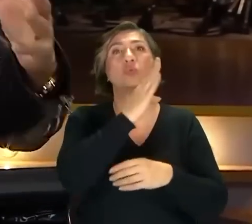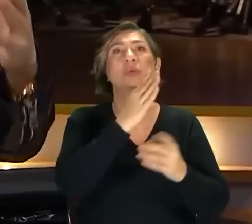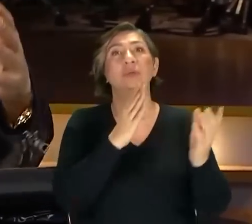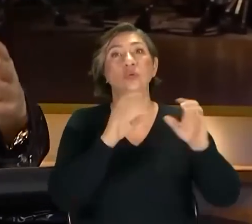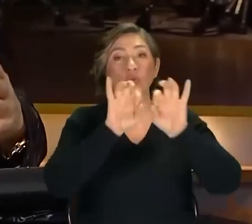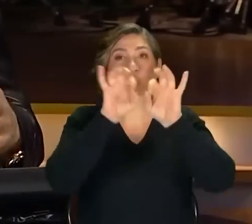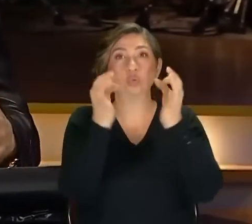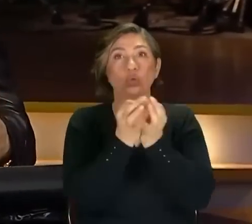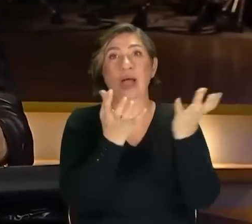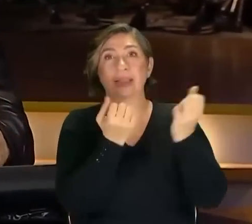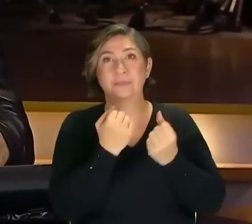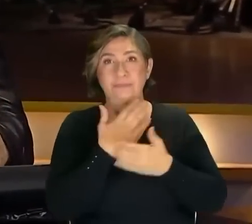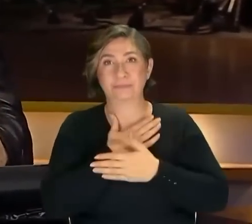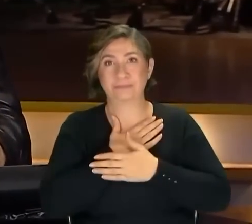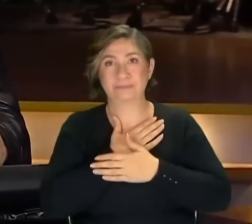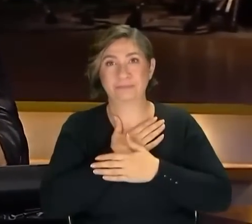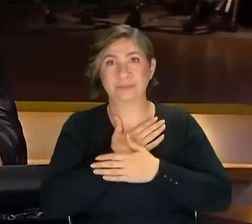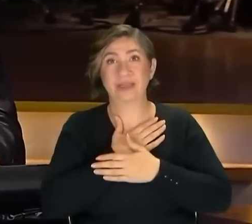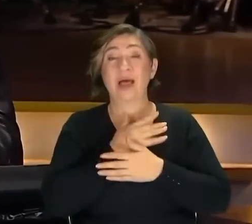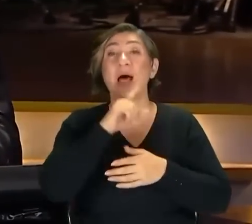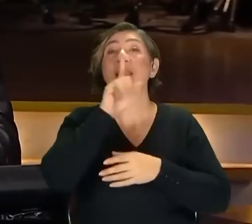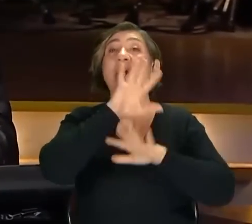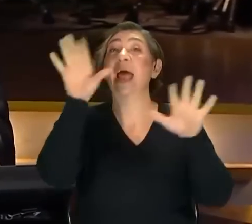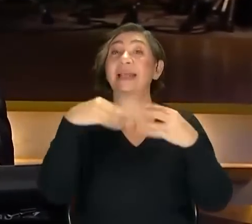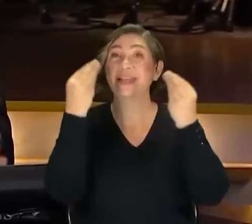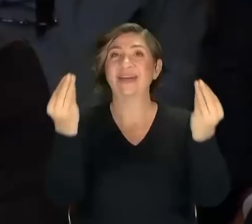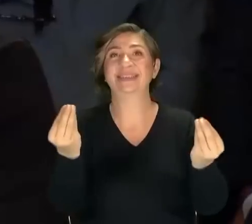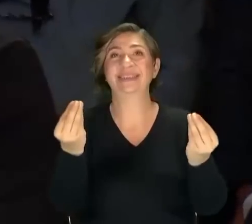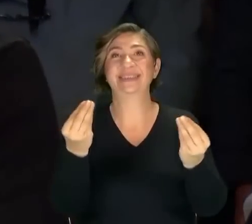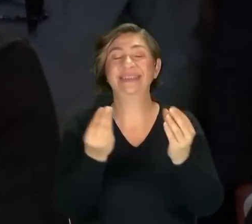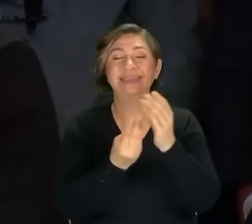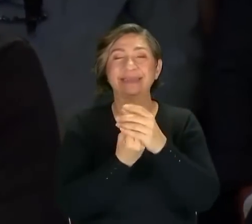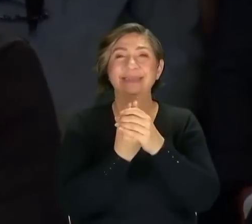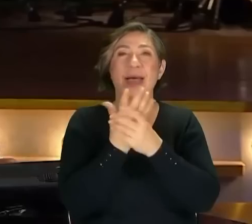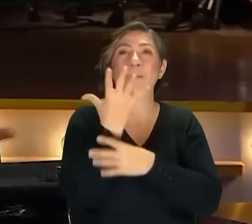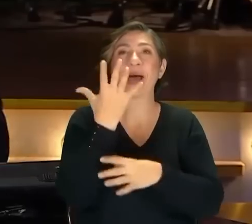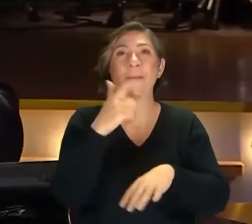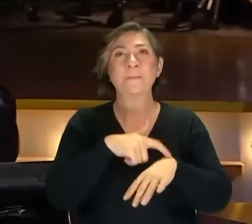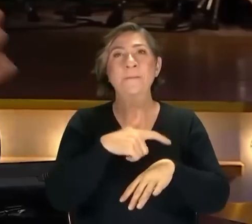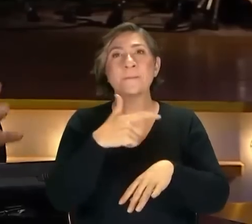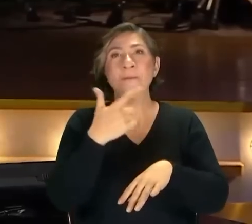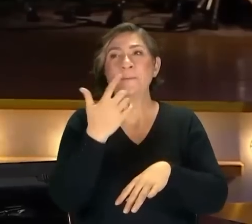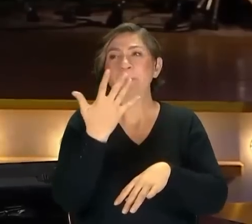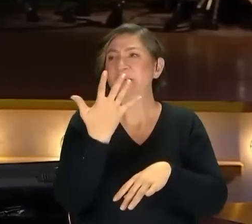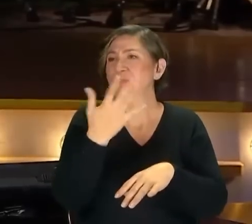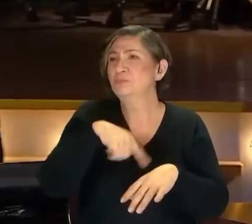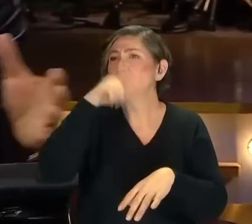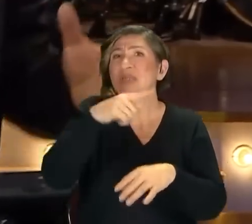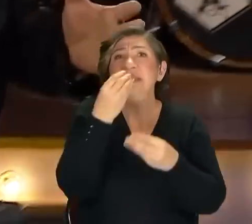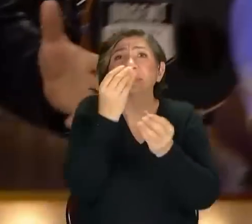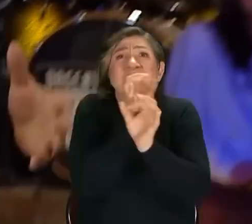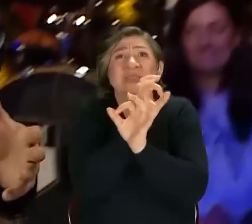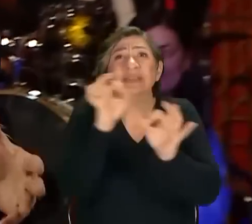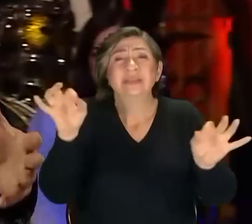gelişte sucuk almıştım. Oh. Allah herkese versin. Amin. Sabah 5 ve bütün bir gün hiçbir şey